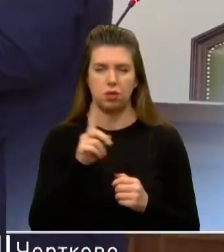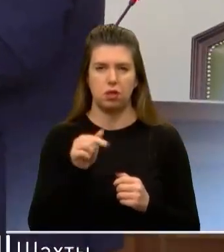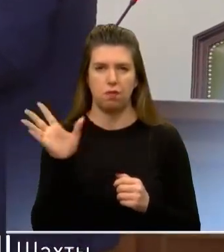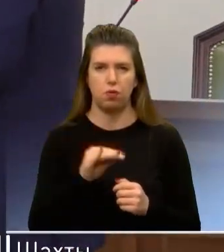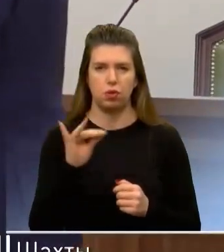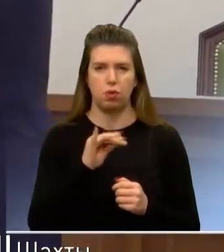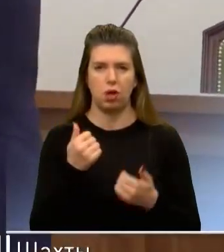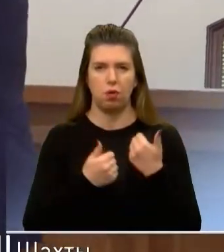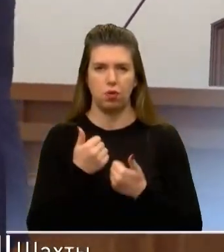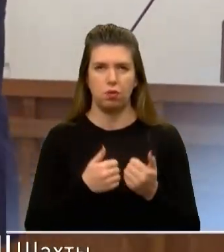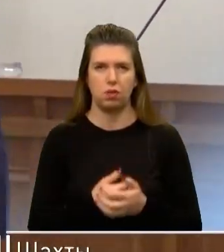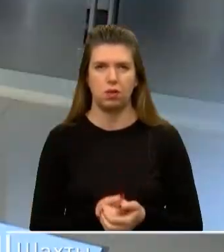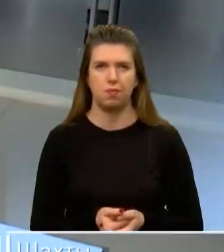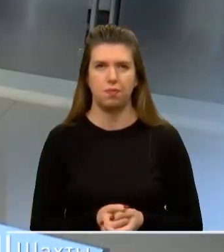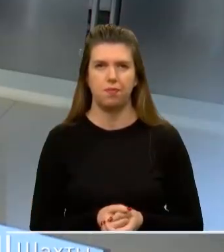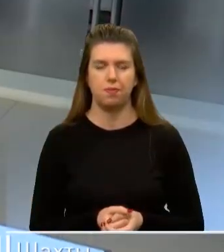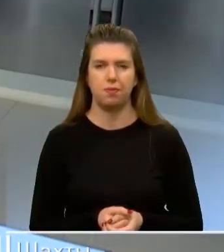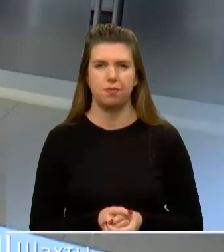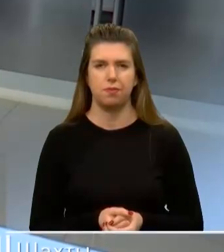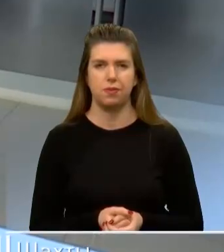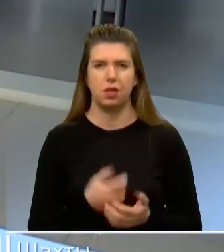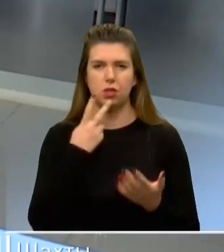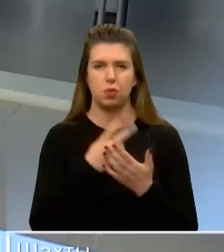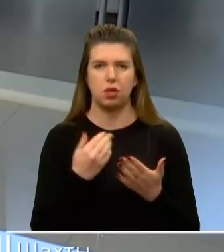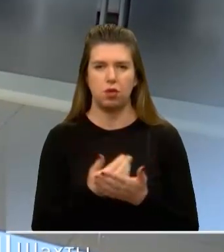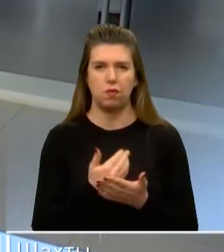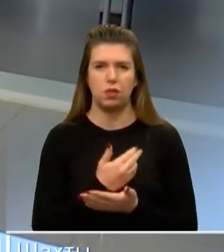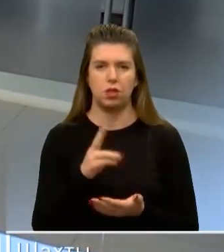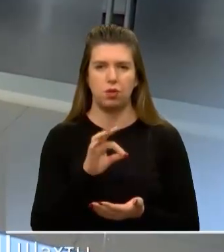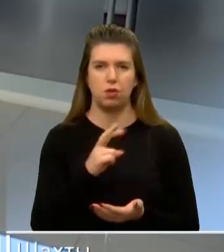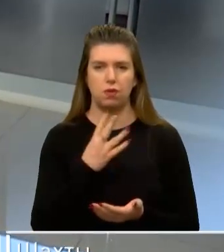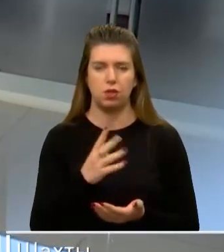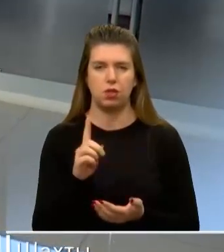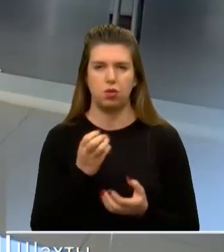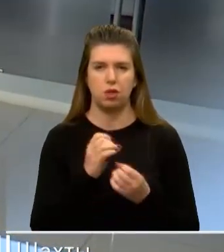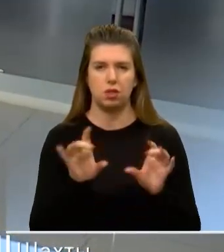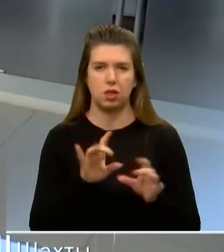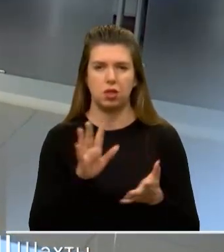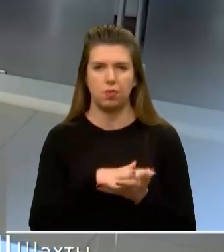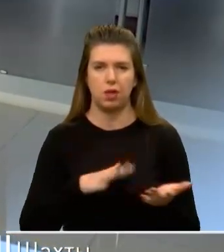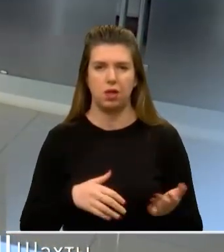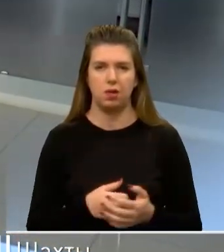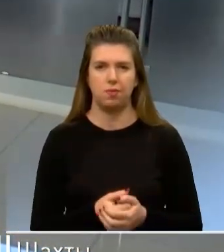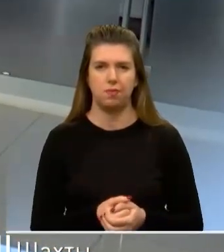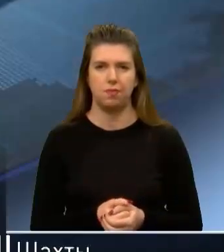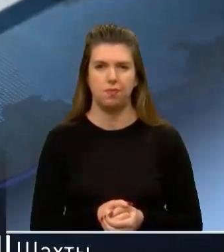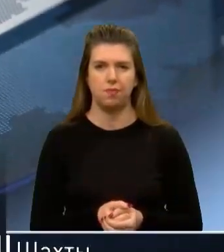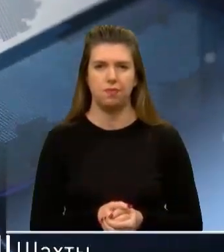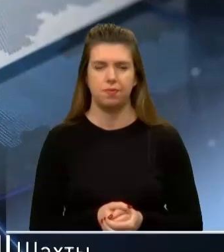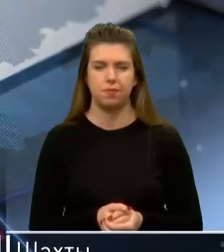всю историю конкурса вы смотрите новости на дон24 и вот О чём ещё расскажем